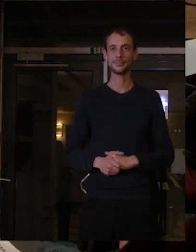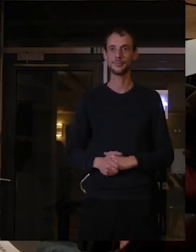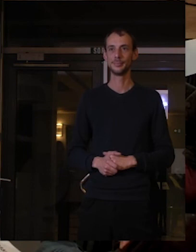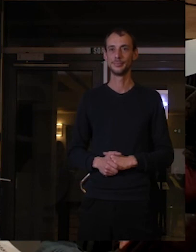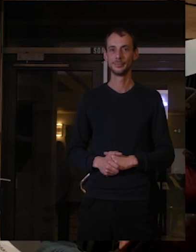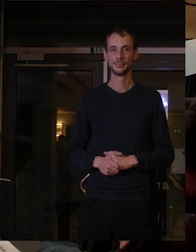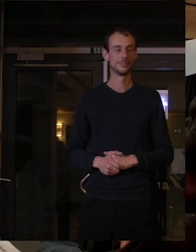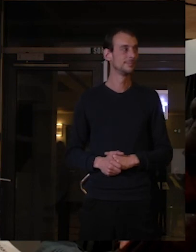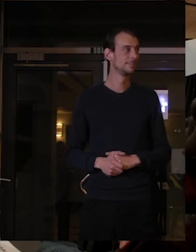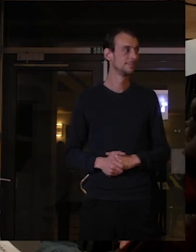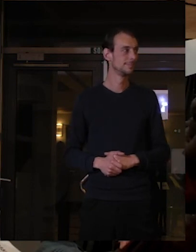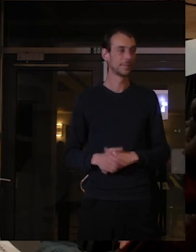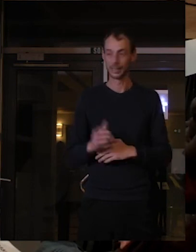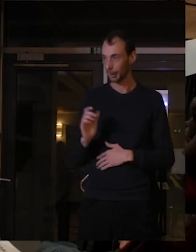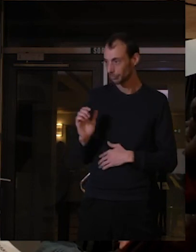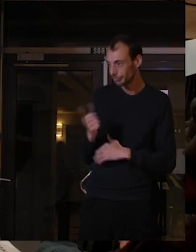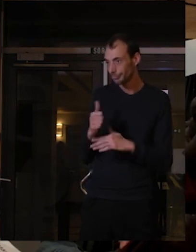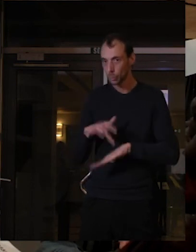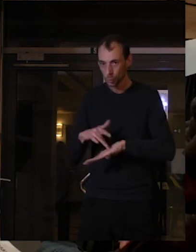votre vécu.